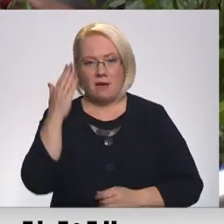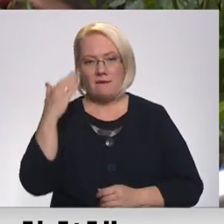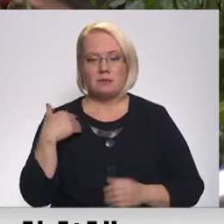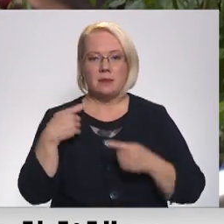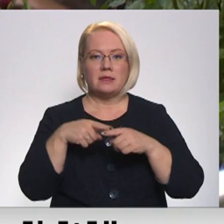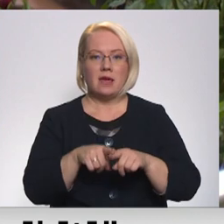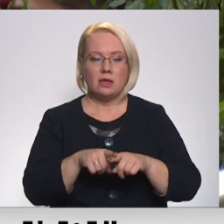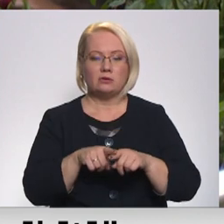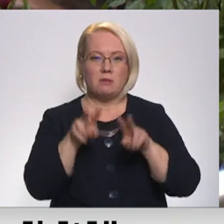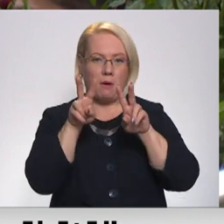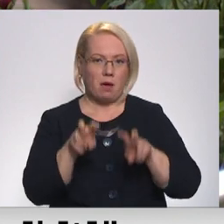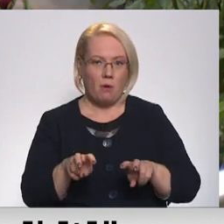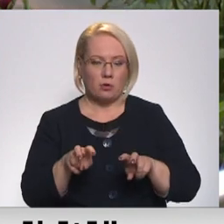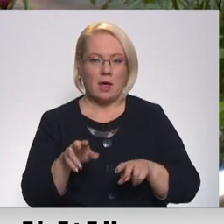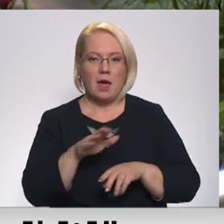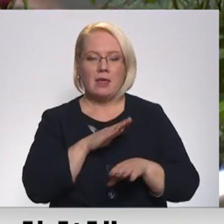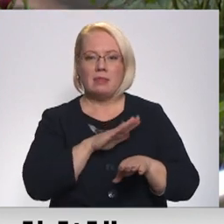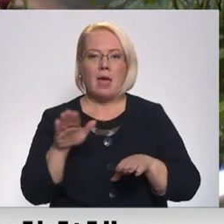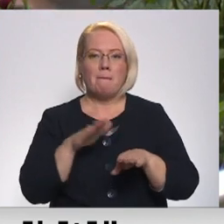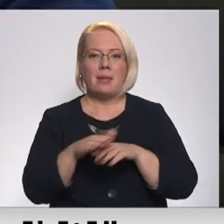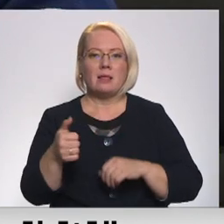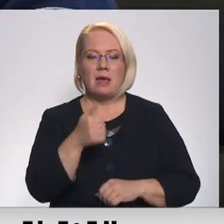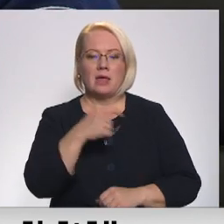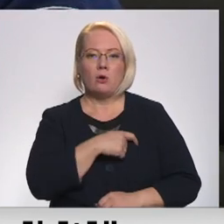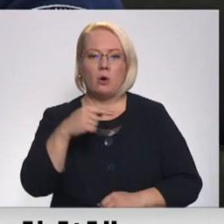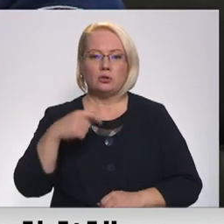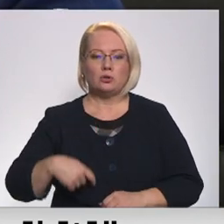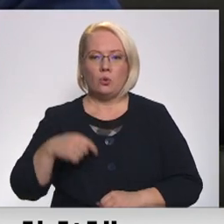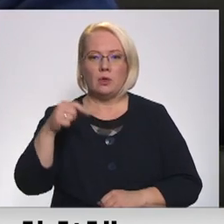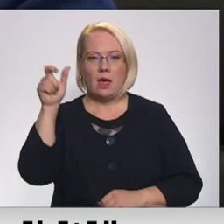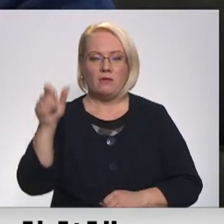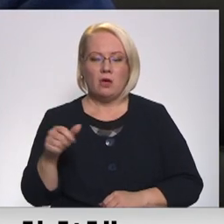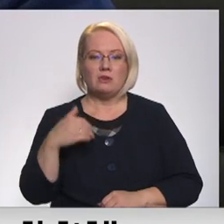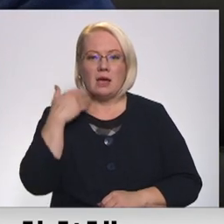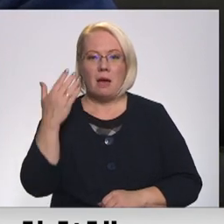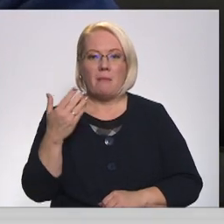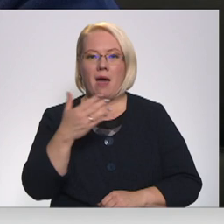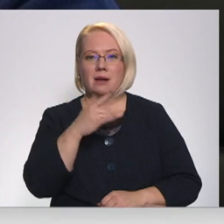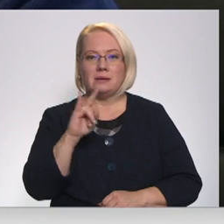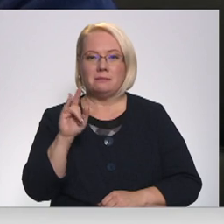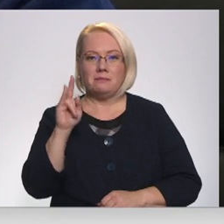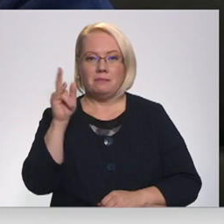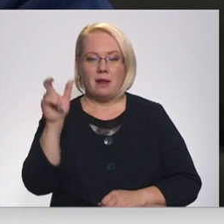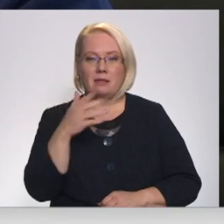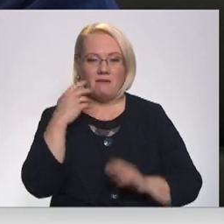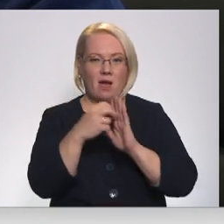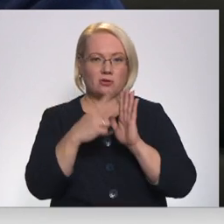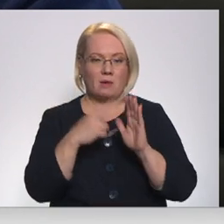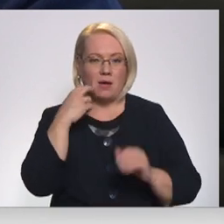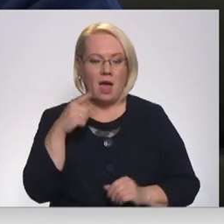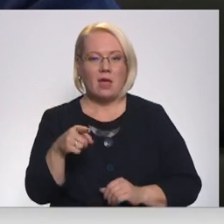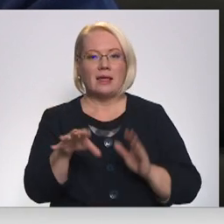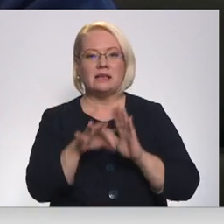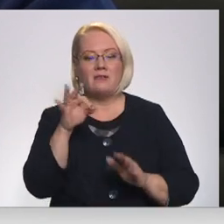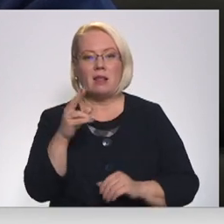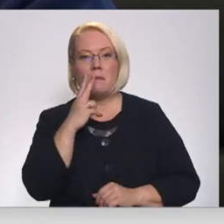tehnikuma inicētāja pārbaudē nepilngadīgo studentu vidū. Kamēr persona nav pilngadīga, šāda izvēle nesmēķēt vai